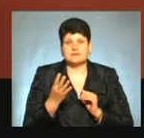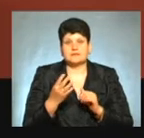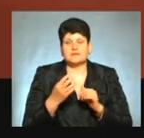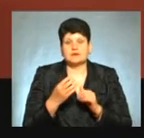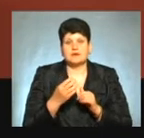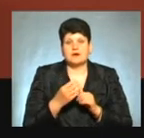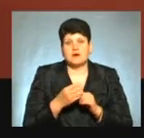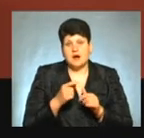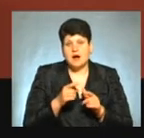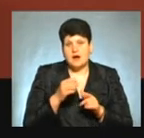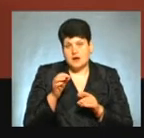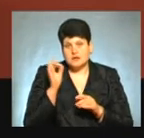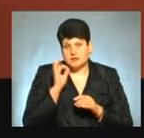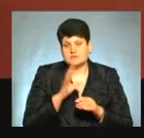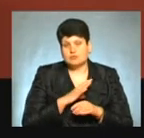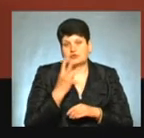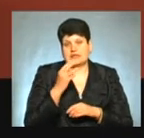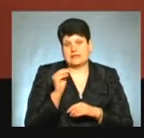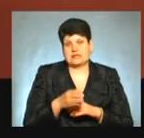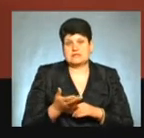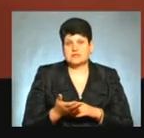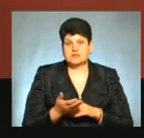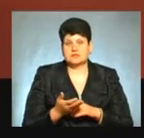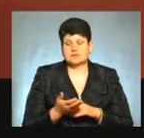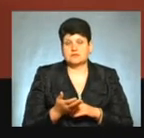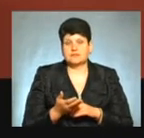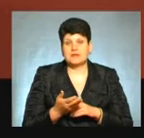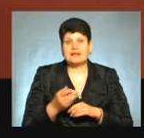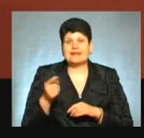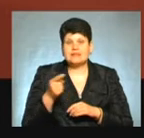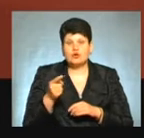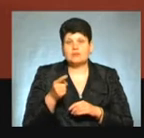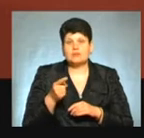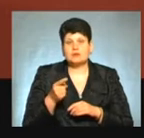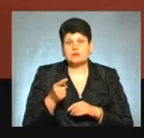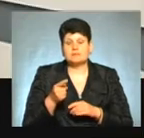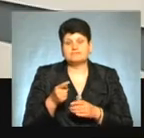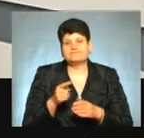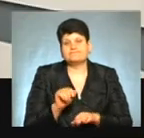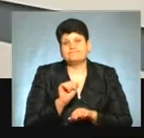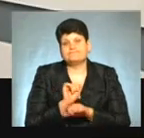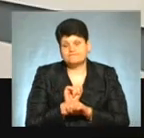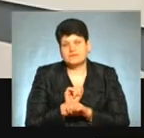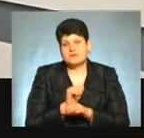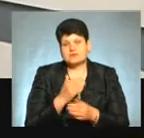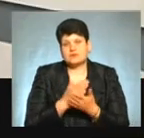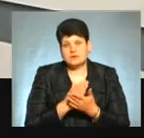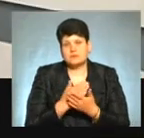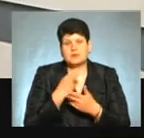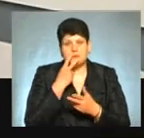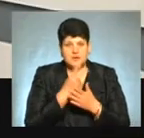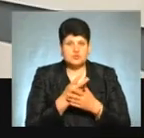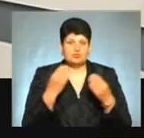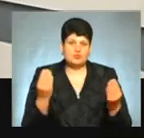це чуть більше 3 тисяч. Тобто, знову ж таки, співнесений втрат шалене. Ну і Тернопіль де-факто перестав існувати. Зрештою, ми бачимо свіжу